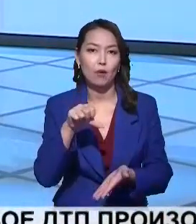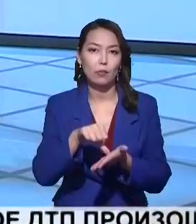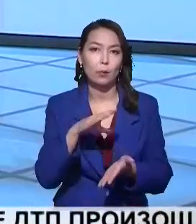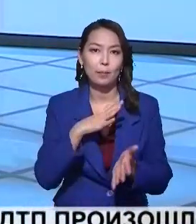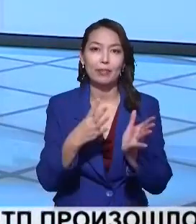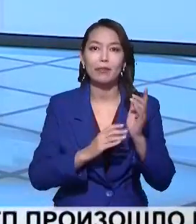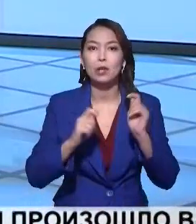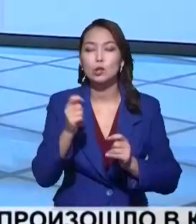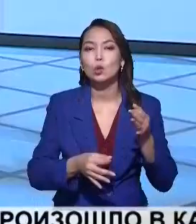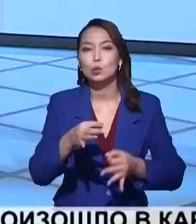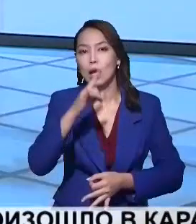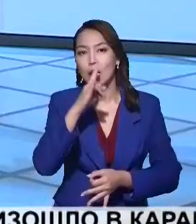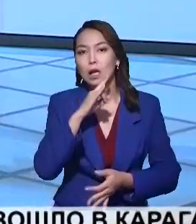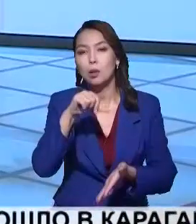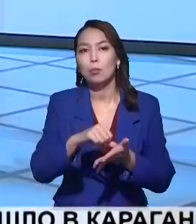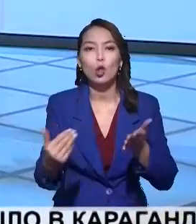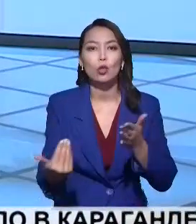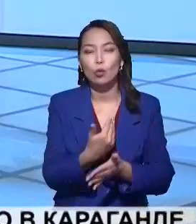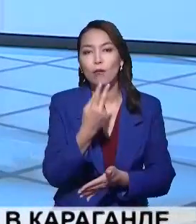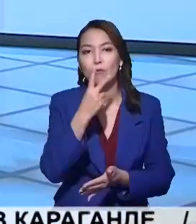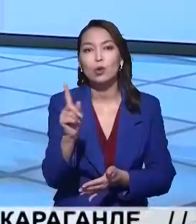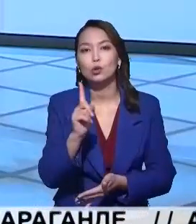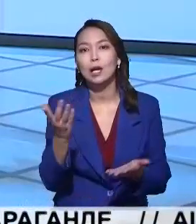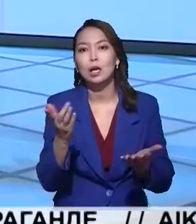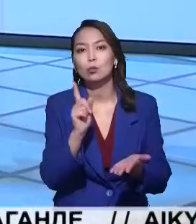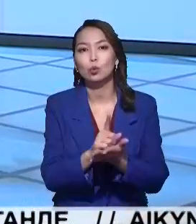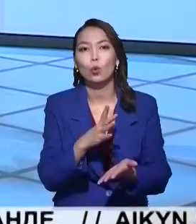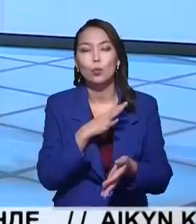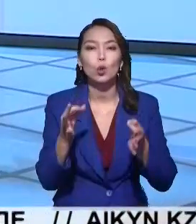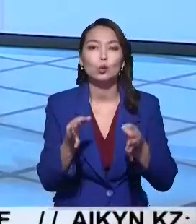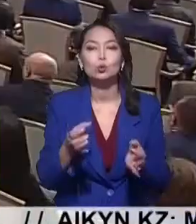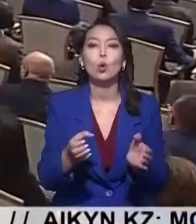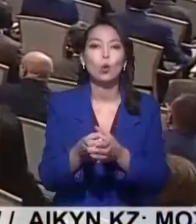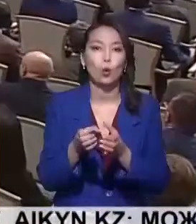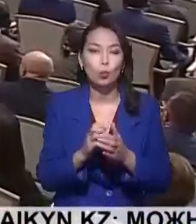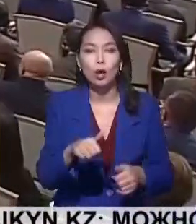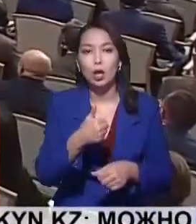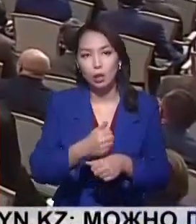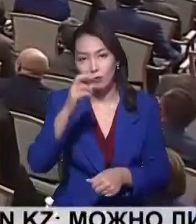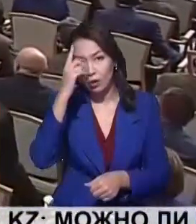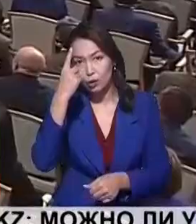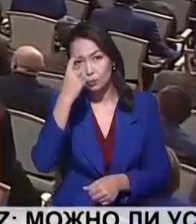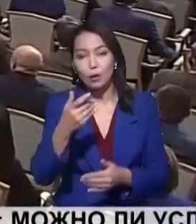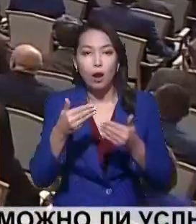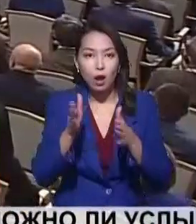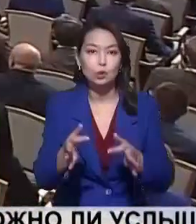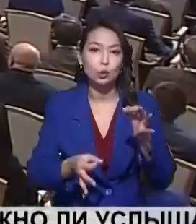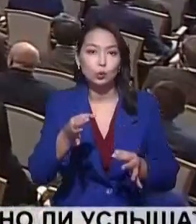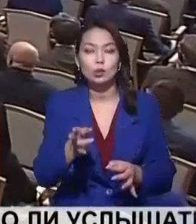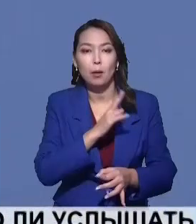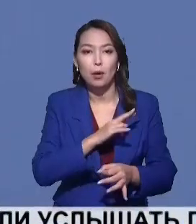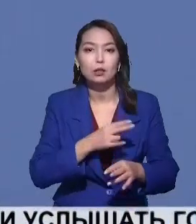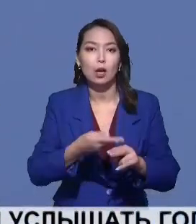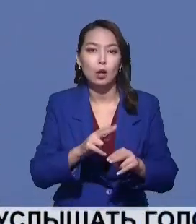съезде судей Казахстана и представил новое видение того, каким должен быть судейский корпус. Глава государства отметил открытость судебных